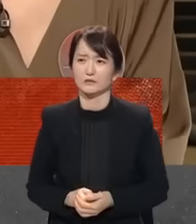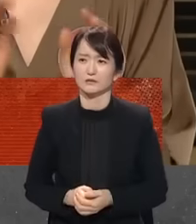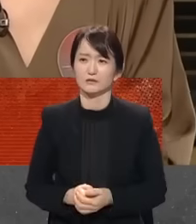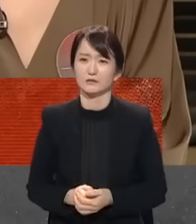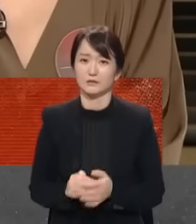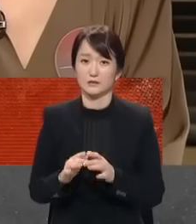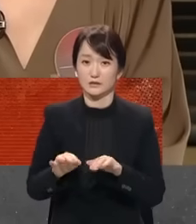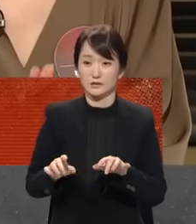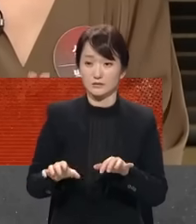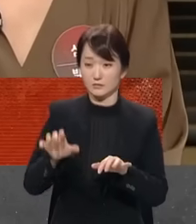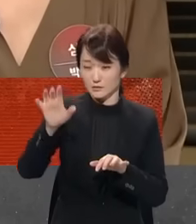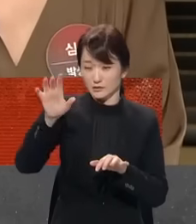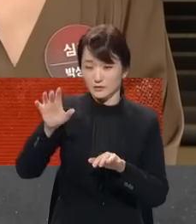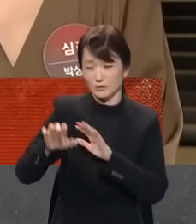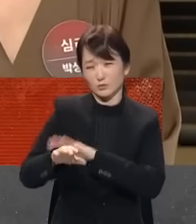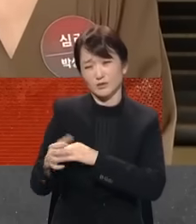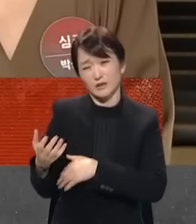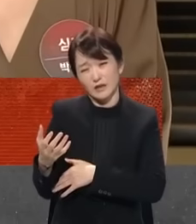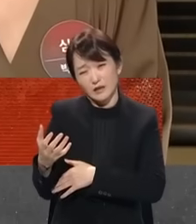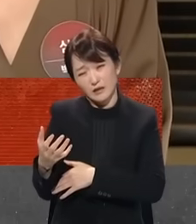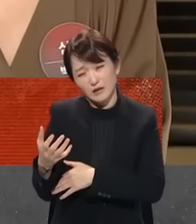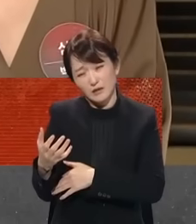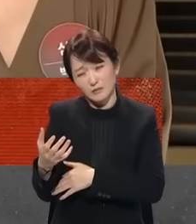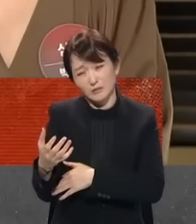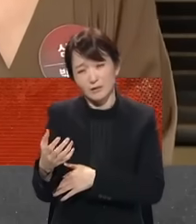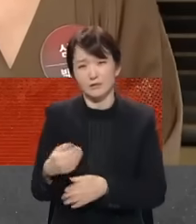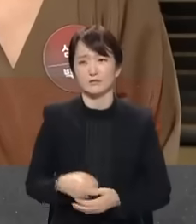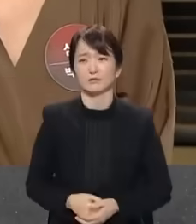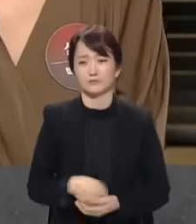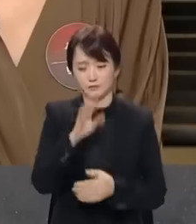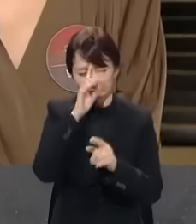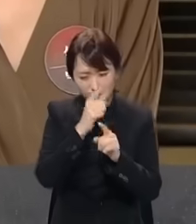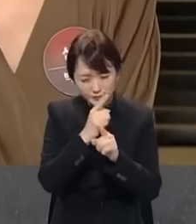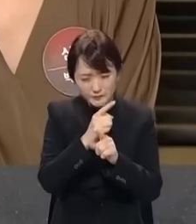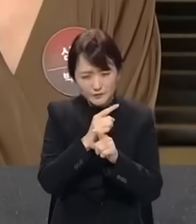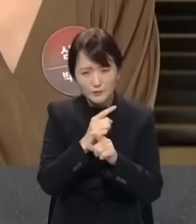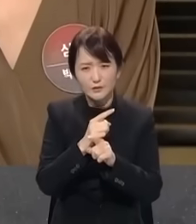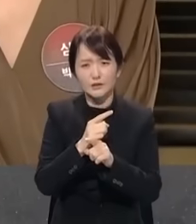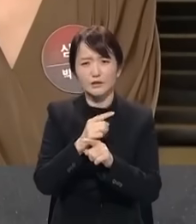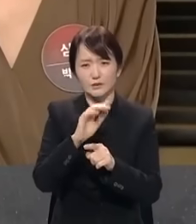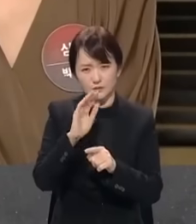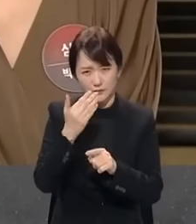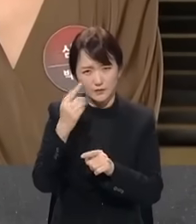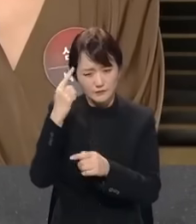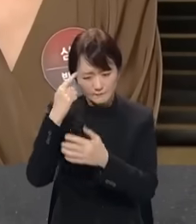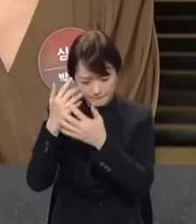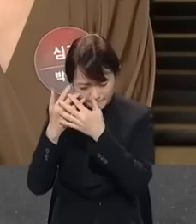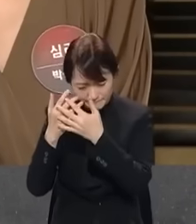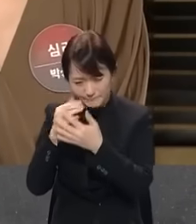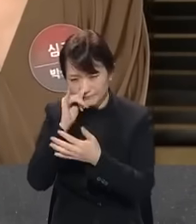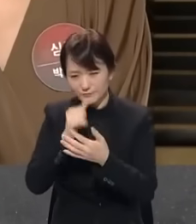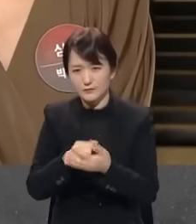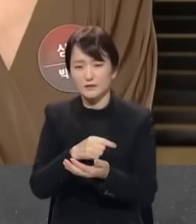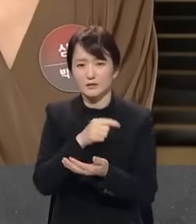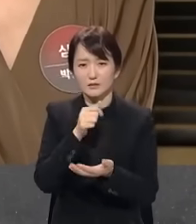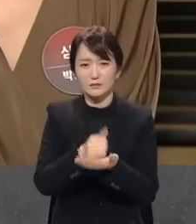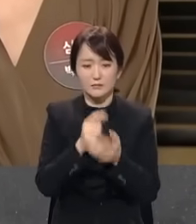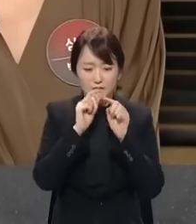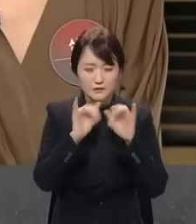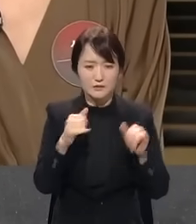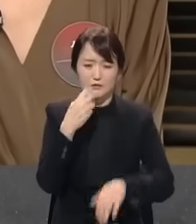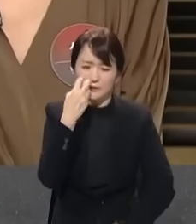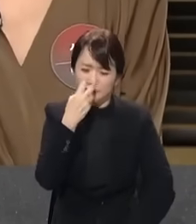후에 조언을 구하는 것이다 라고 얘기했는데 치료도 받으셔야 되고 트라우마도 생기셨고 그런데 이제 피해자 조사까지 받으려니까